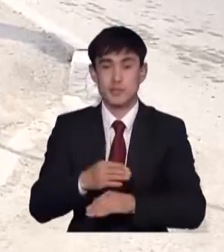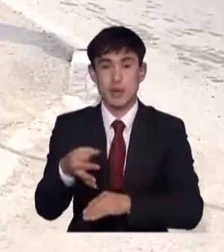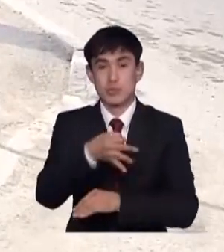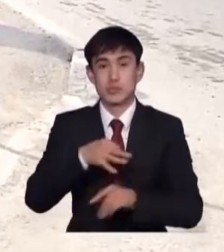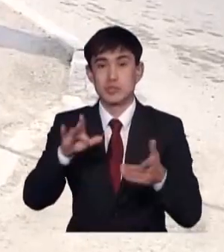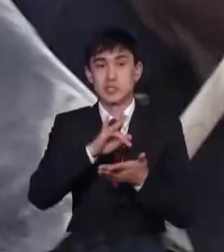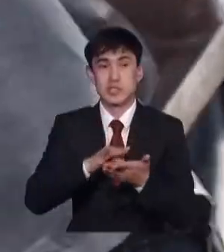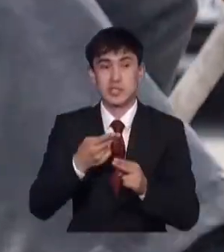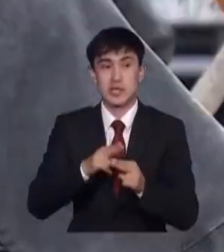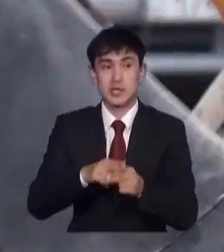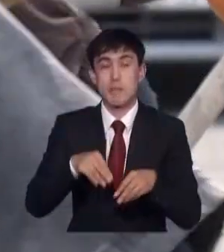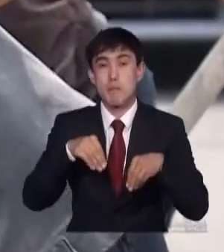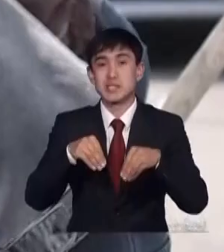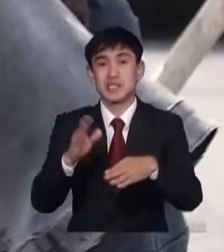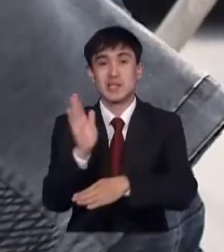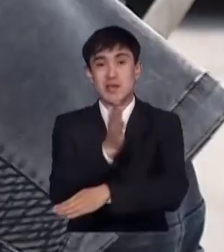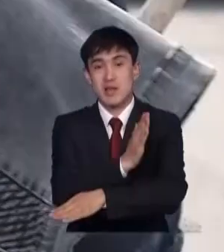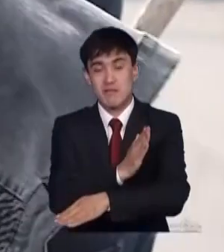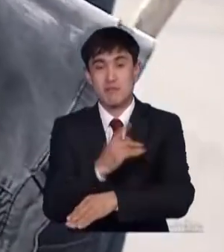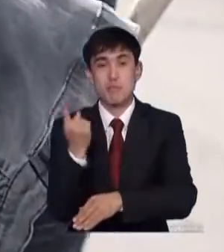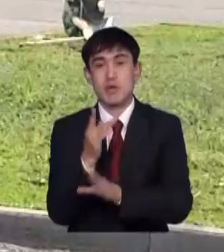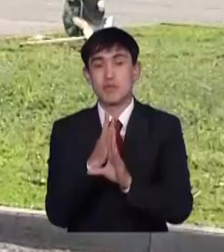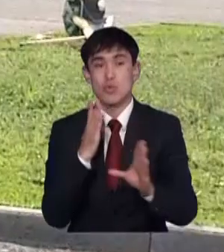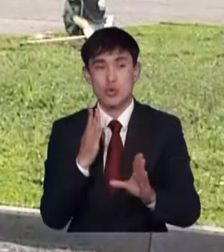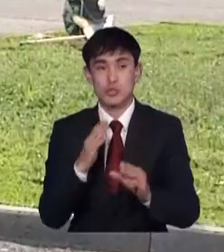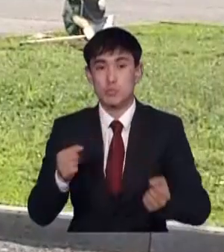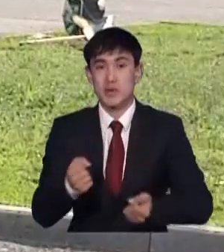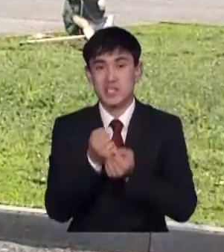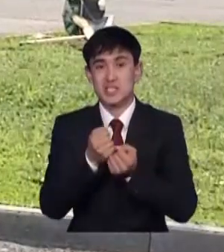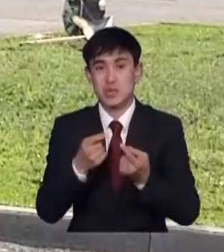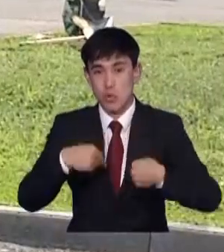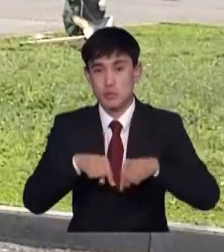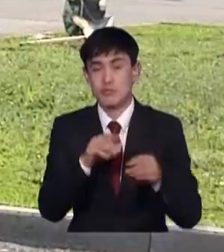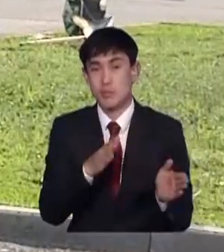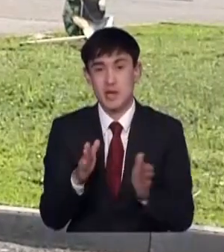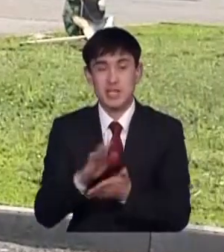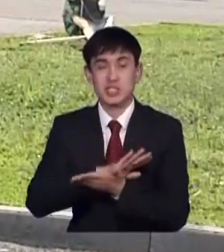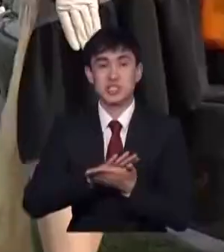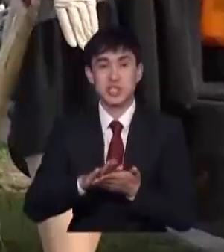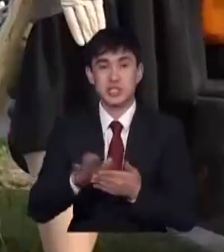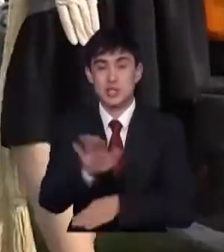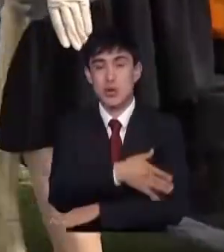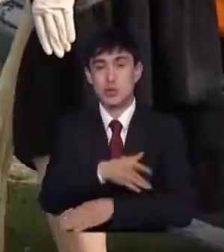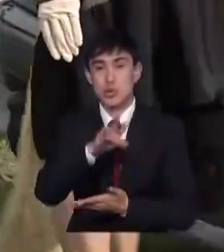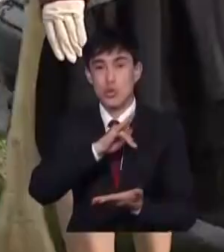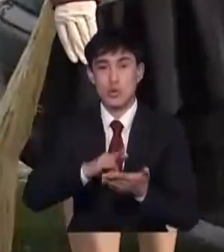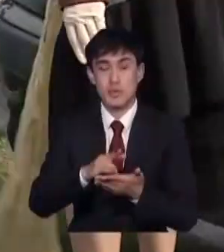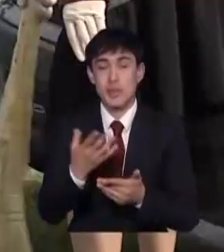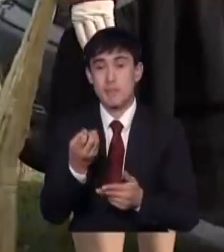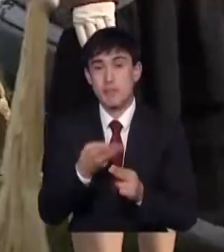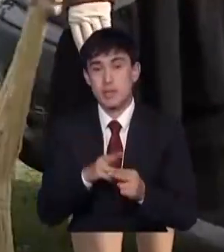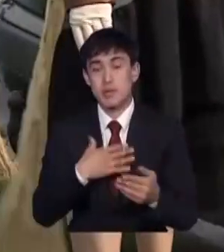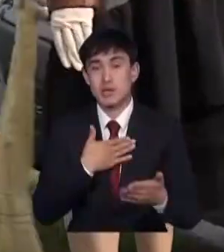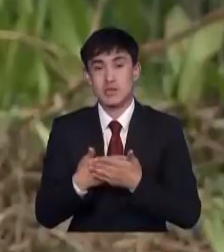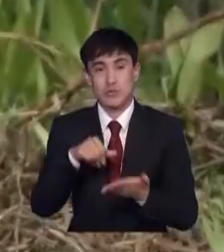Поддержи только посадка деревьев но в первую очередь поддержание общего порядка и чистоты на улицах города а потому